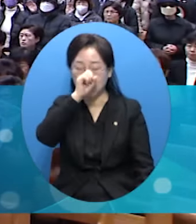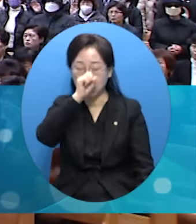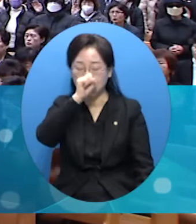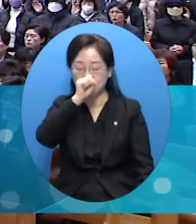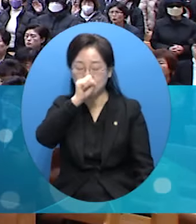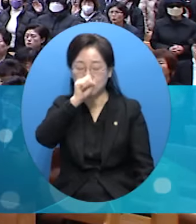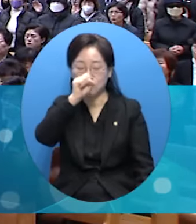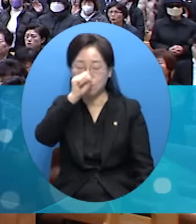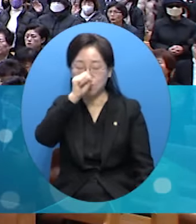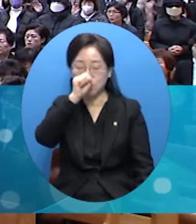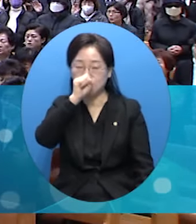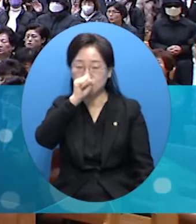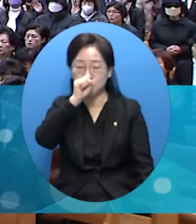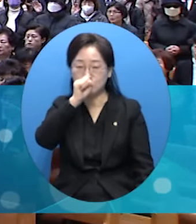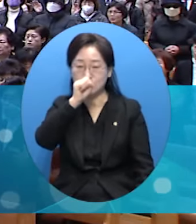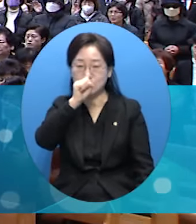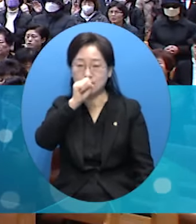참